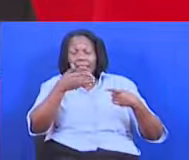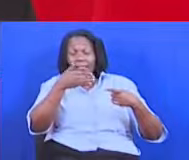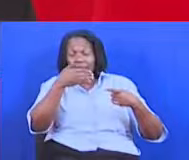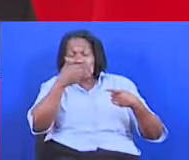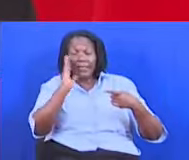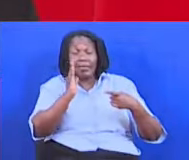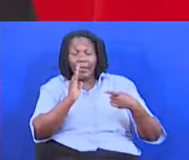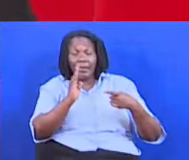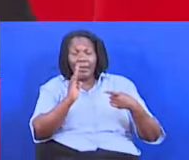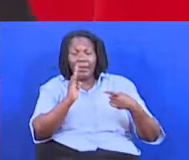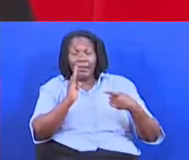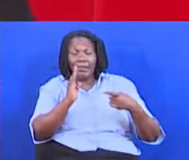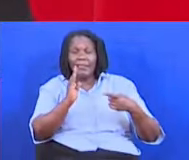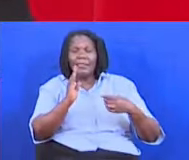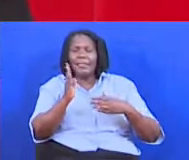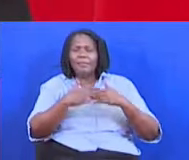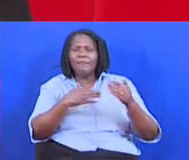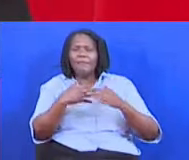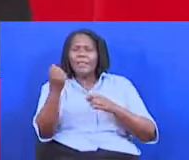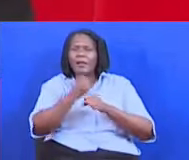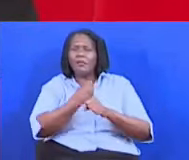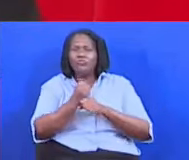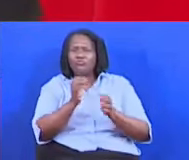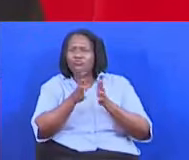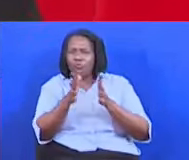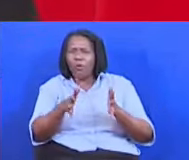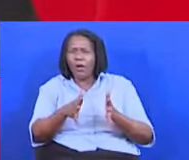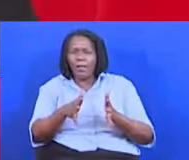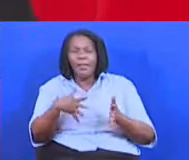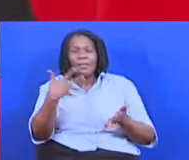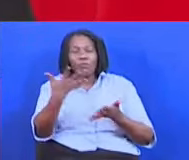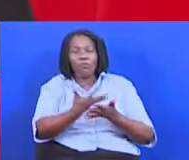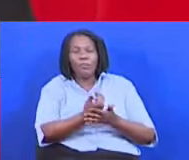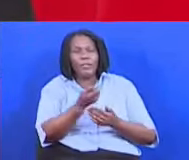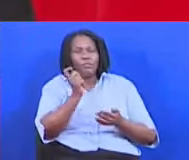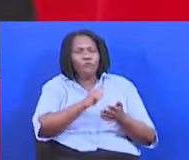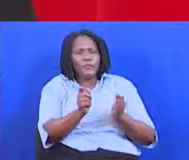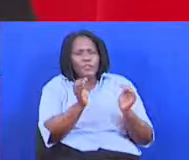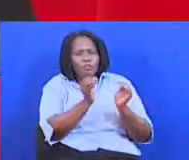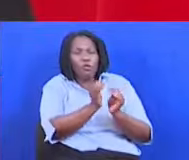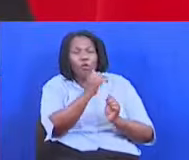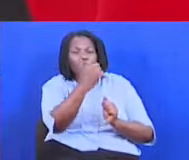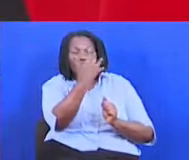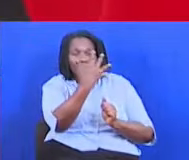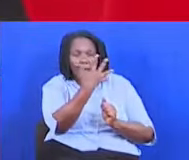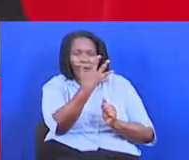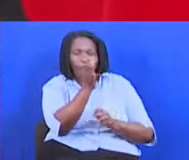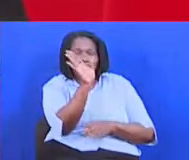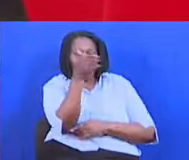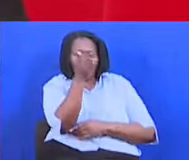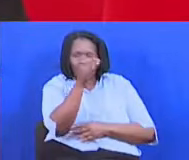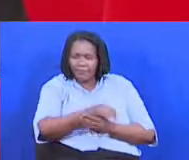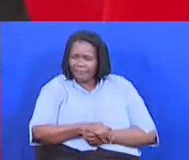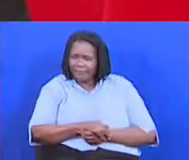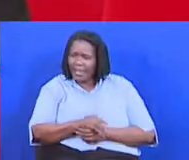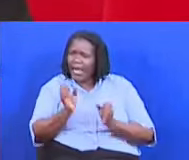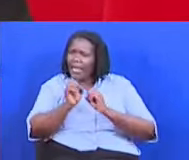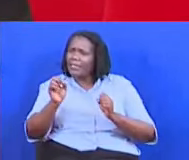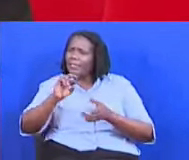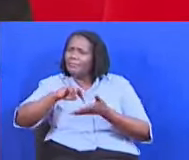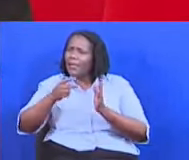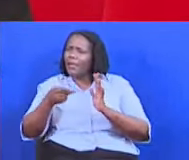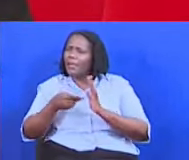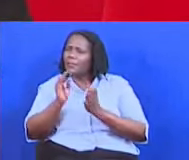5 kule Zanzibar. Je, serikali ina mpango gani wa kudumisha na kuimarisha huduma za